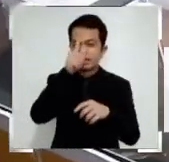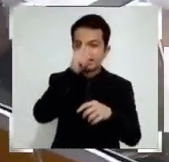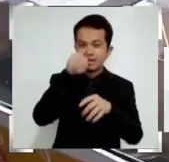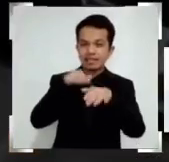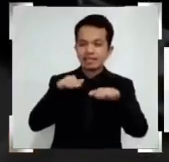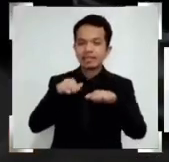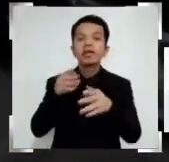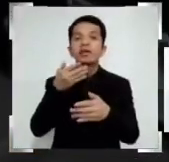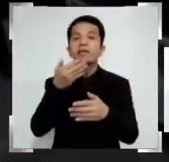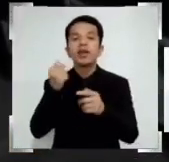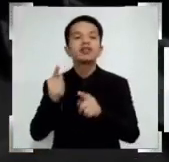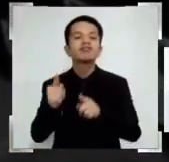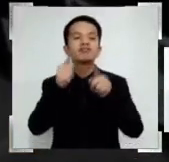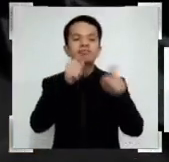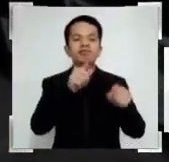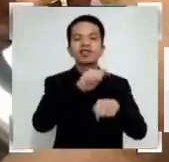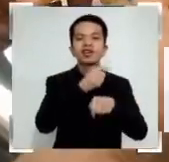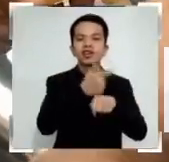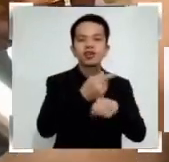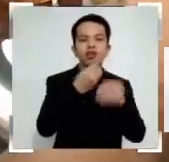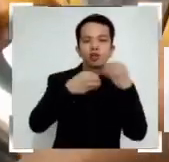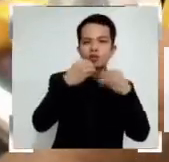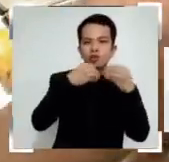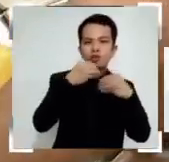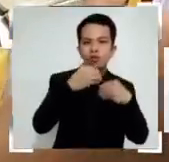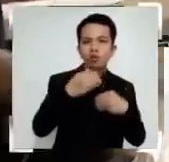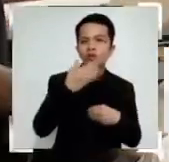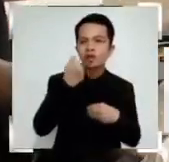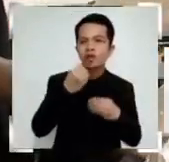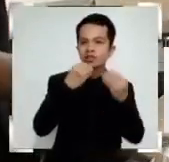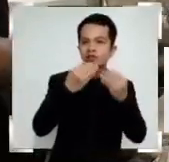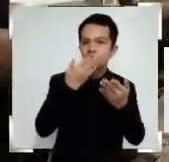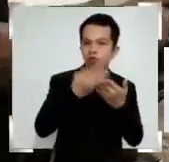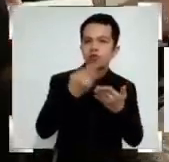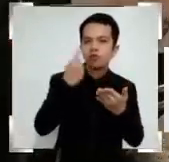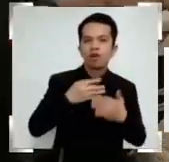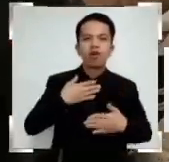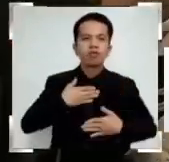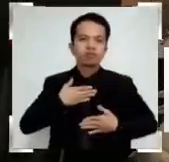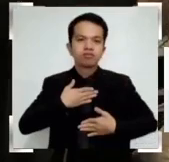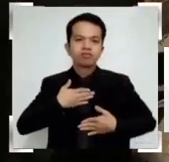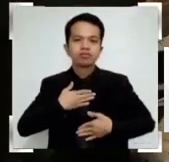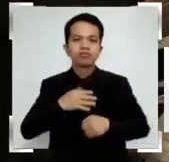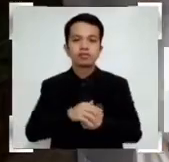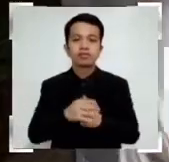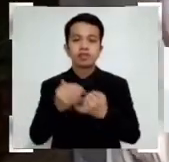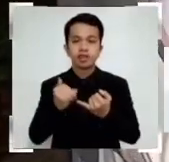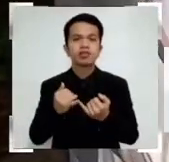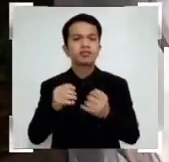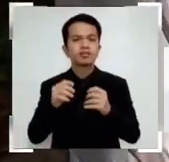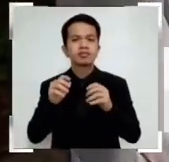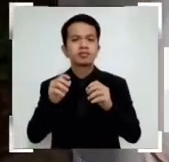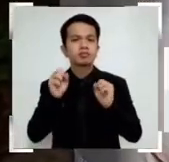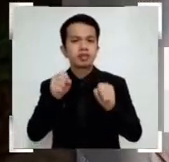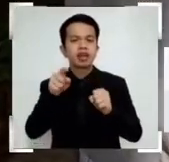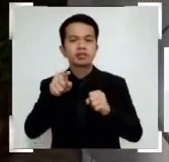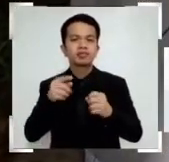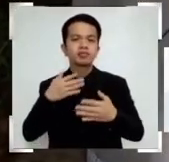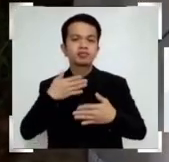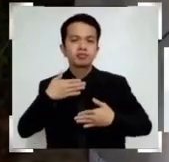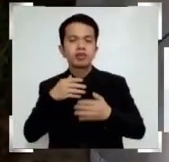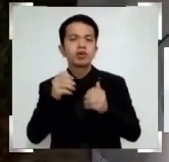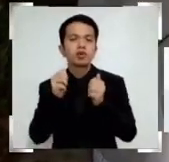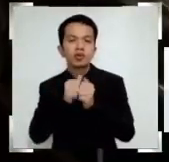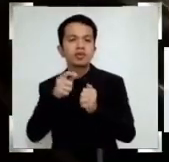bago umuwi. Sabi nga, eat good to feel good. Palipas oras muna at magsaya kasama ng inyong pamilya